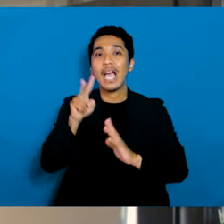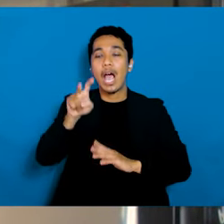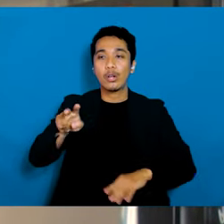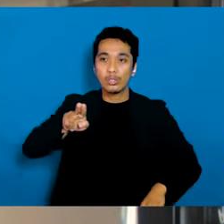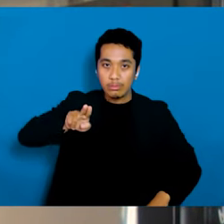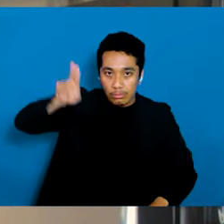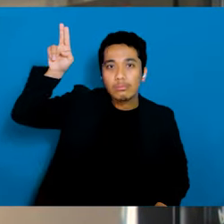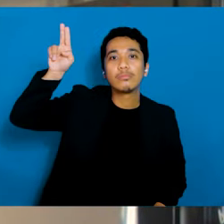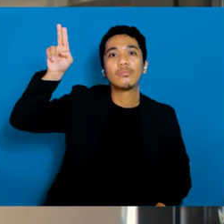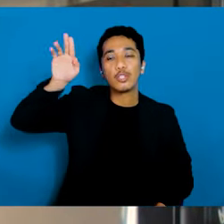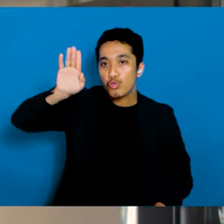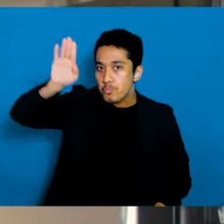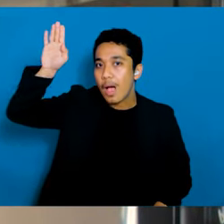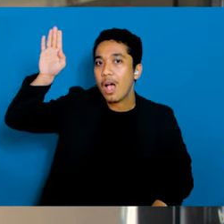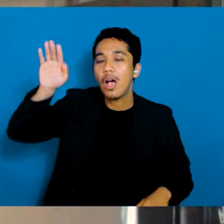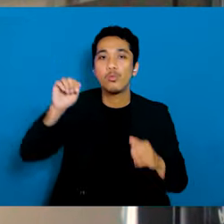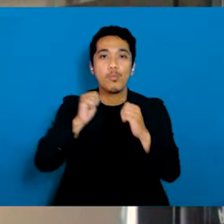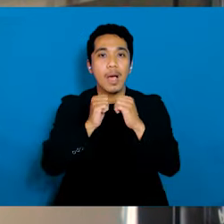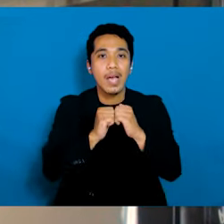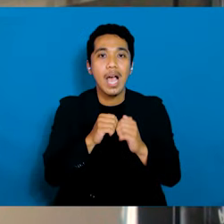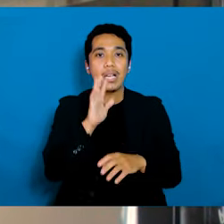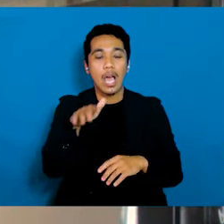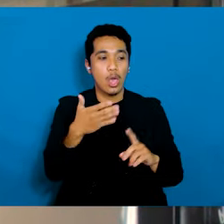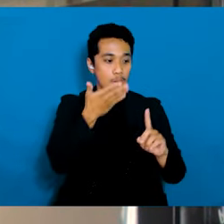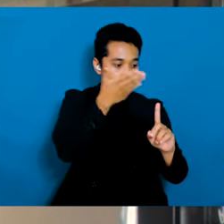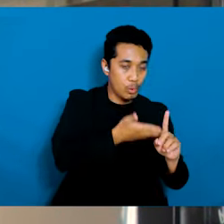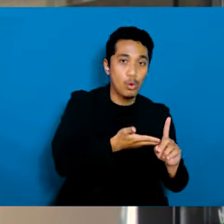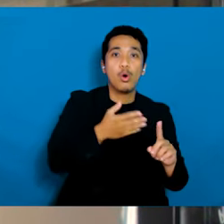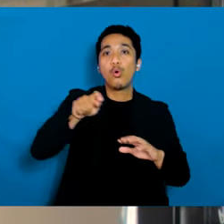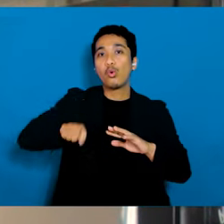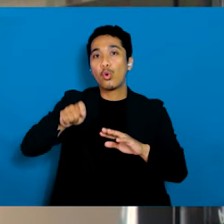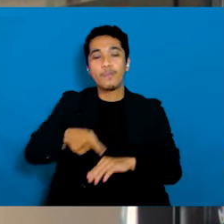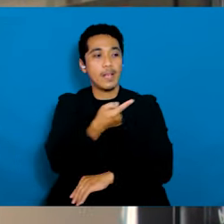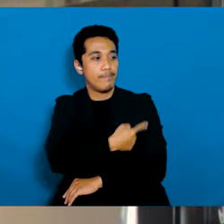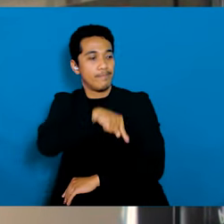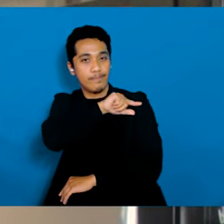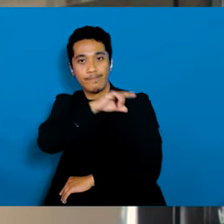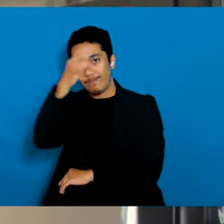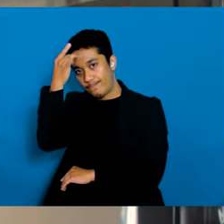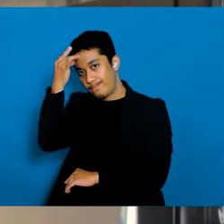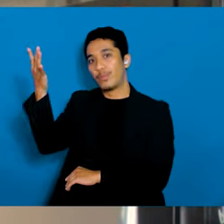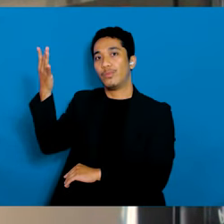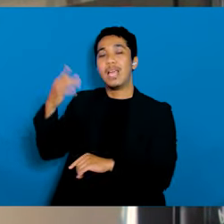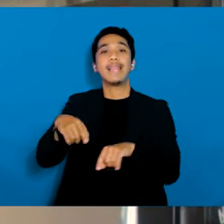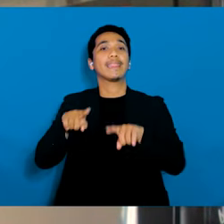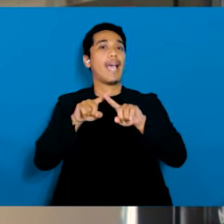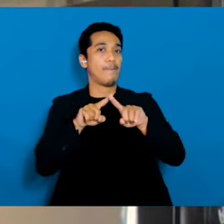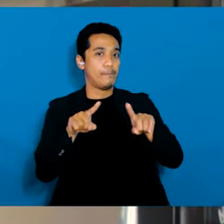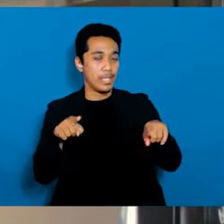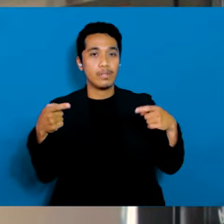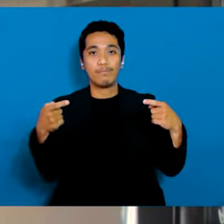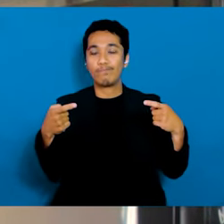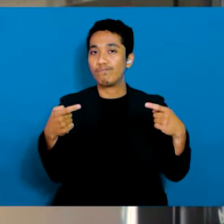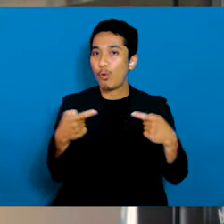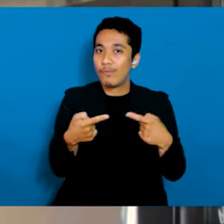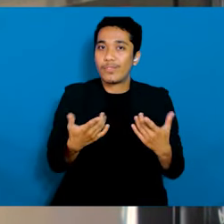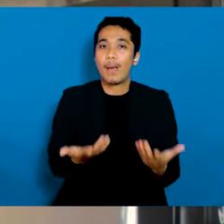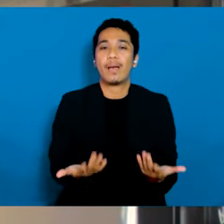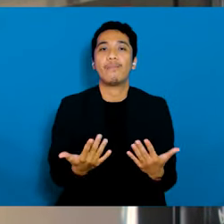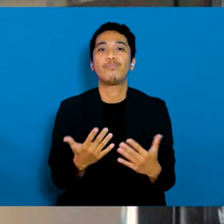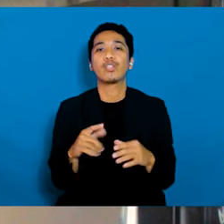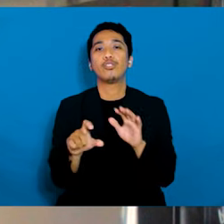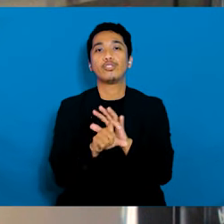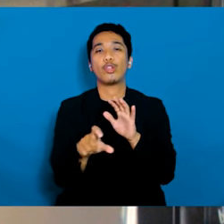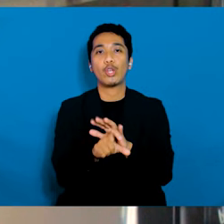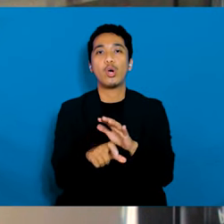harus disumpah. Orang bisa disumpah ketika dia dianggap cakap hukum. Nah, konfliknya